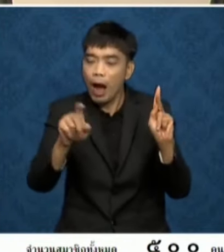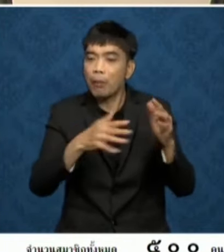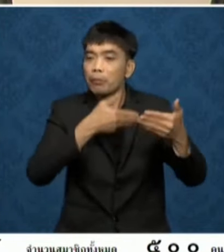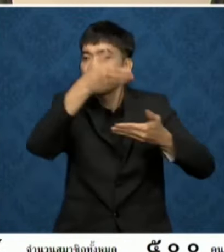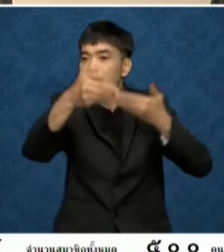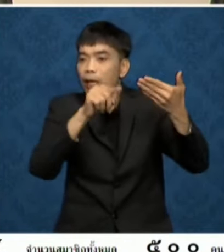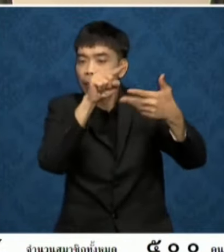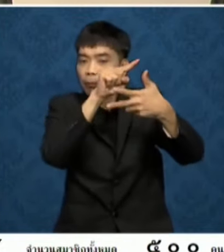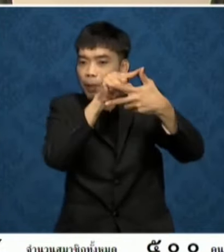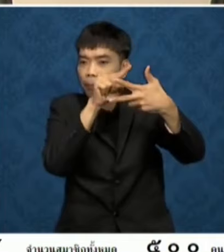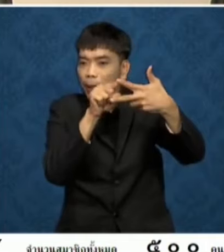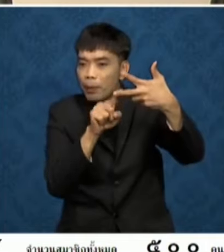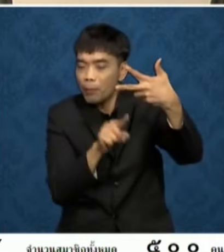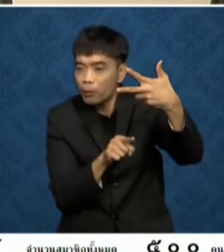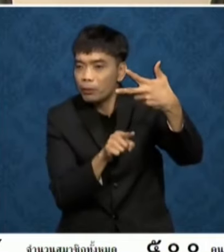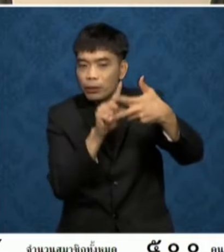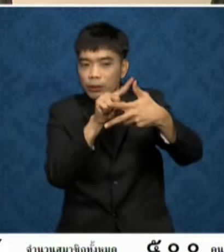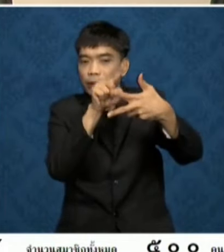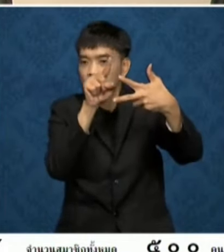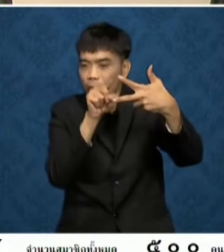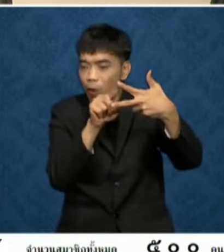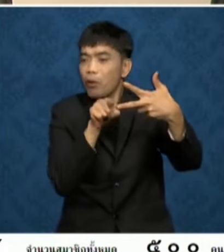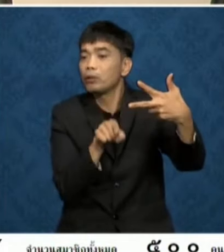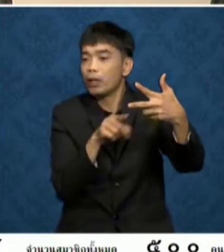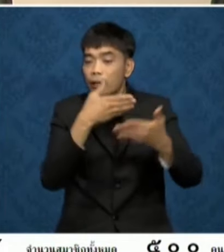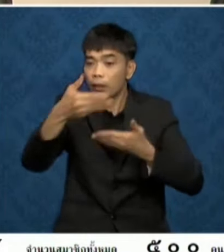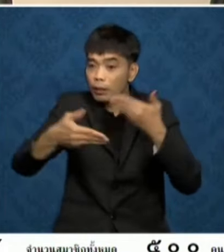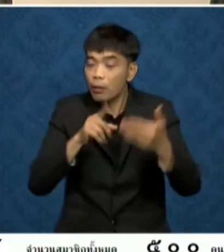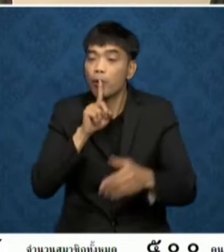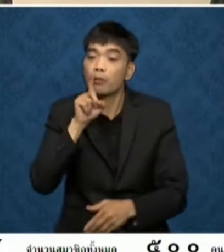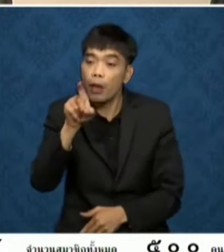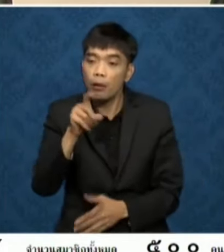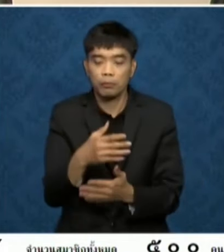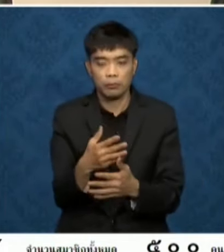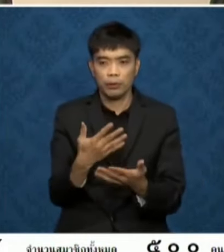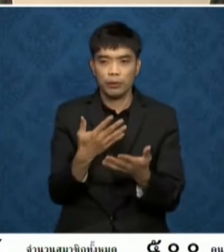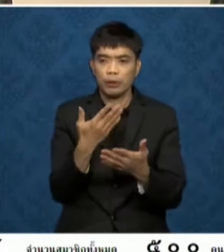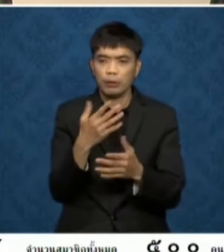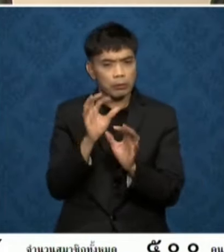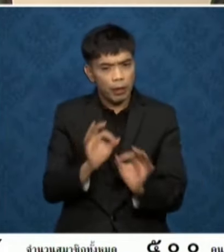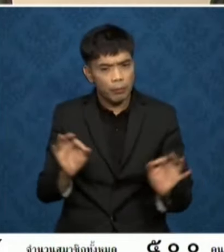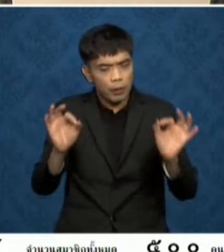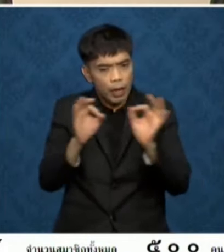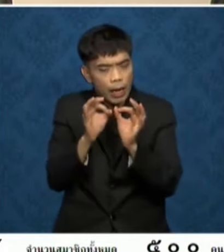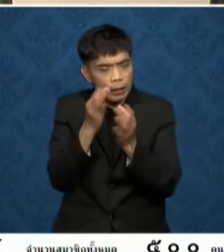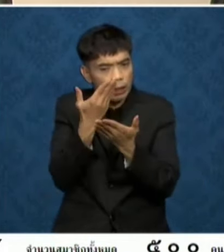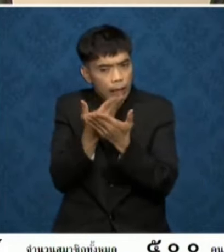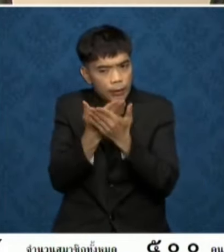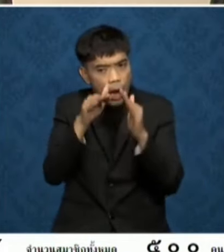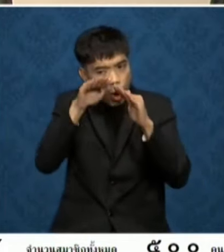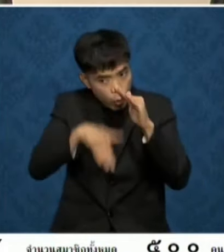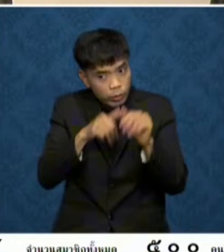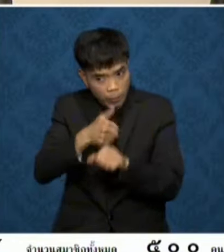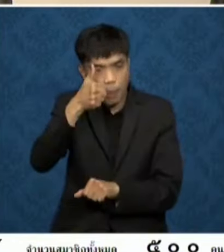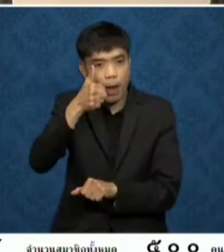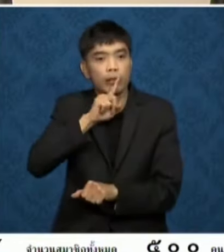าวโดยเฉพาะในส่วนของกิจกรรมที่1และกิจกรรมที่2ค่ะมีส่วนไขมันที่สามารถปรับลดลงได้นะคะ